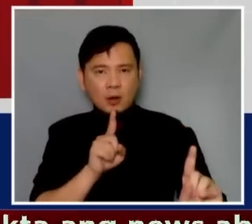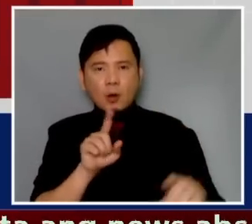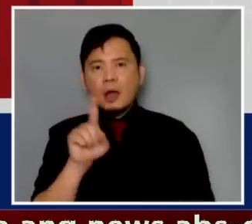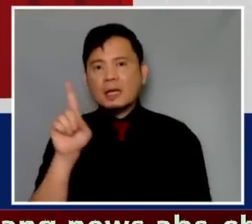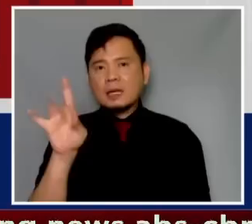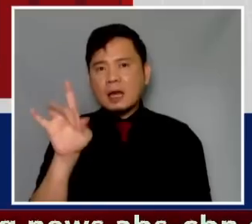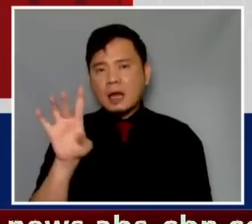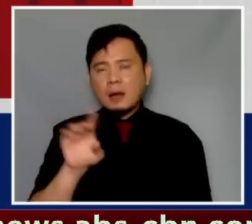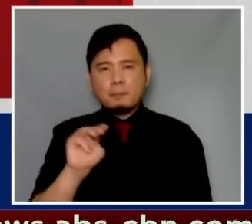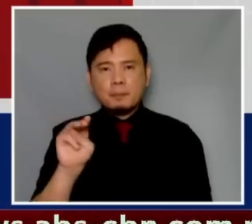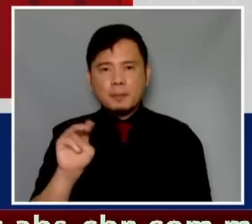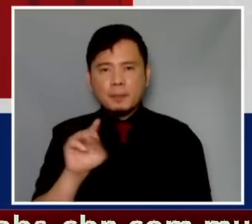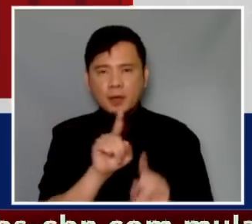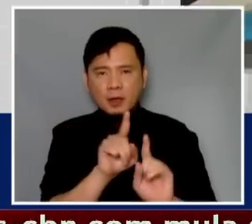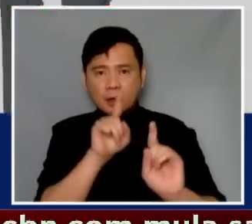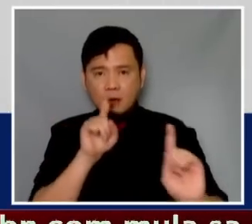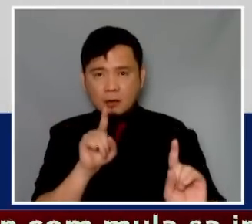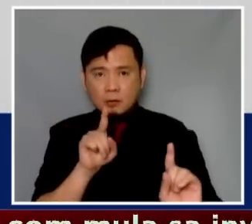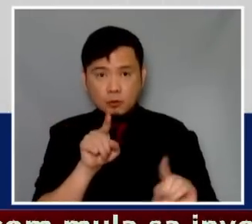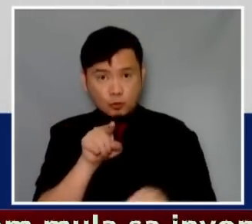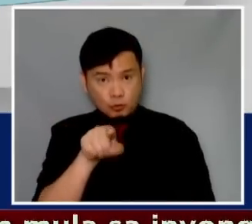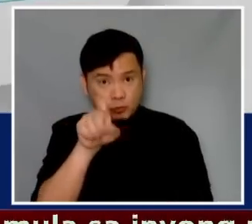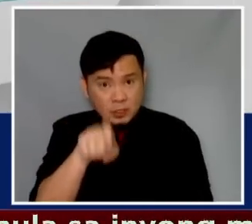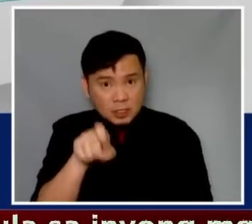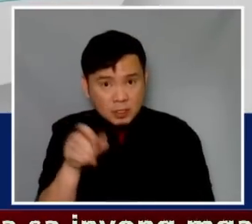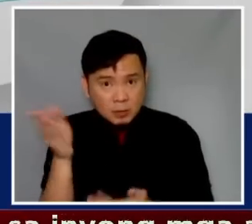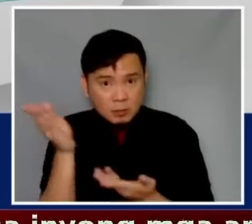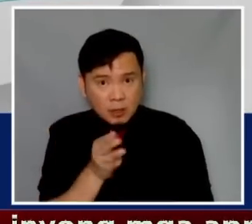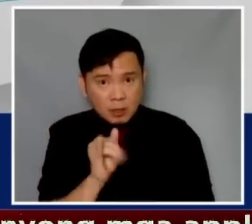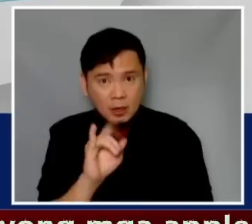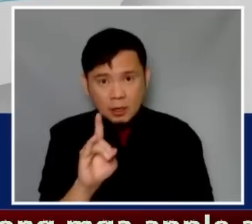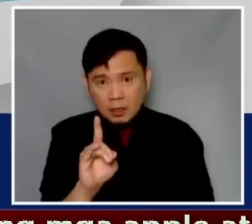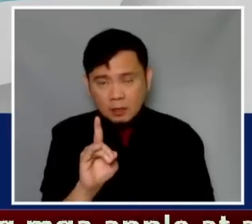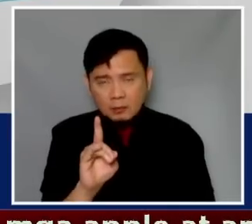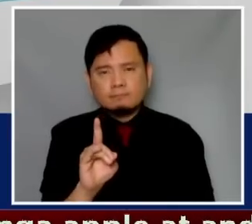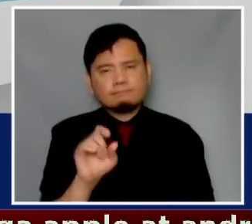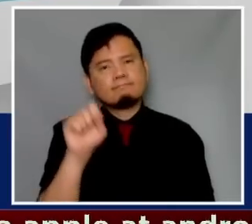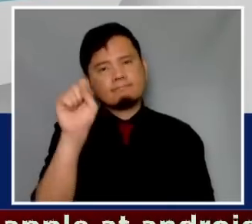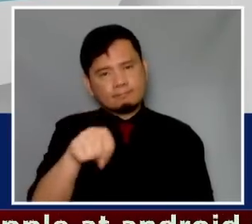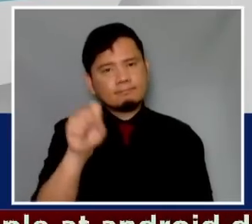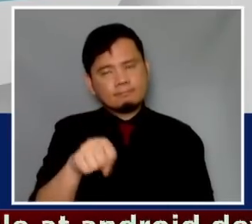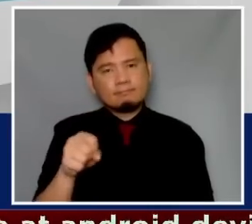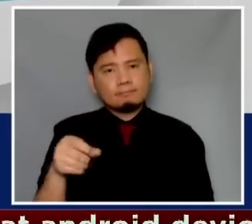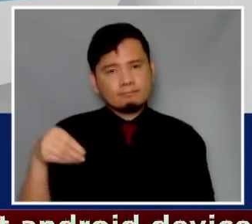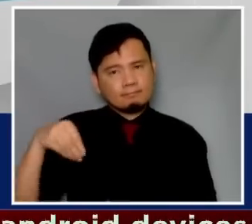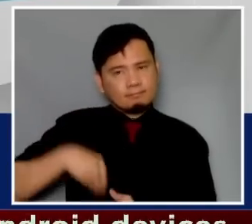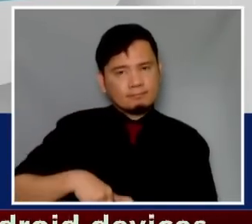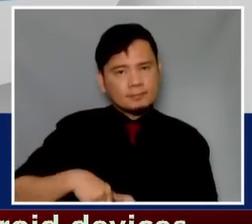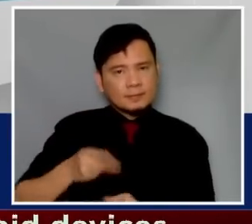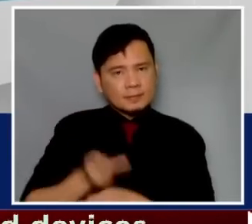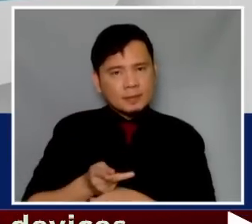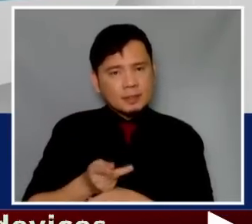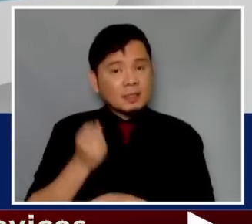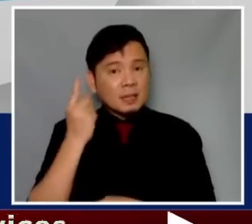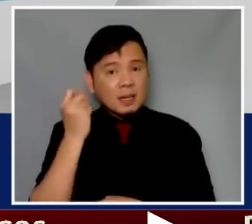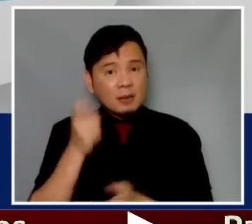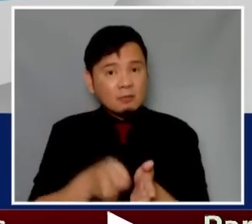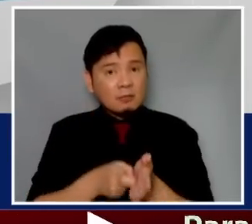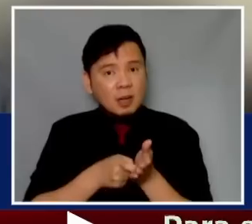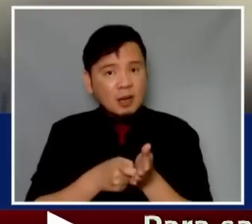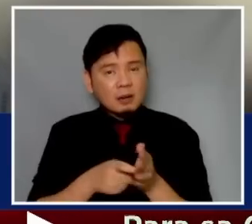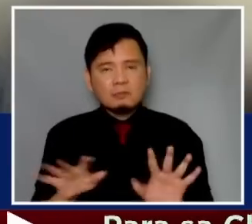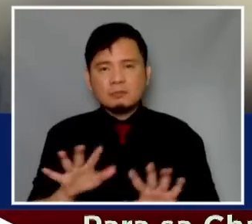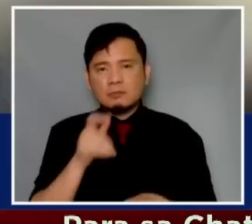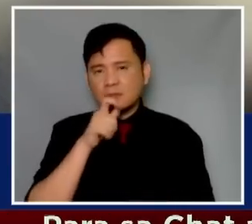tanong, kailangan ba magdala ng ID? Ayon sa COMELEC, makakatulong magdala pero hindi ito required. Hindi na